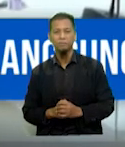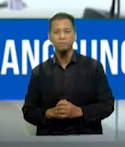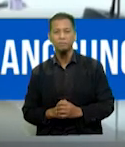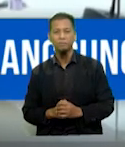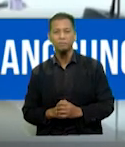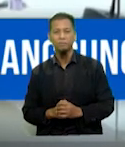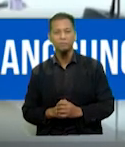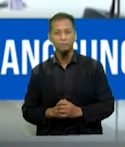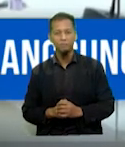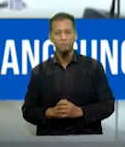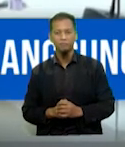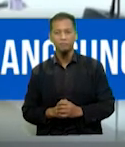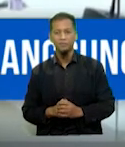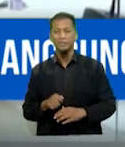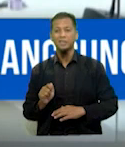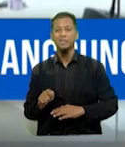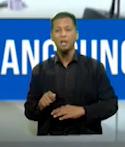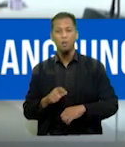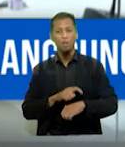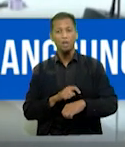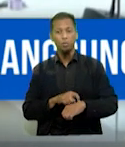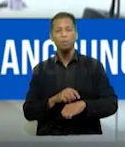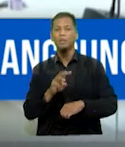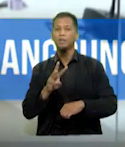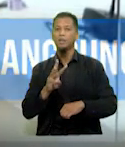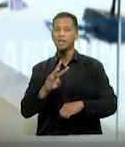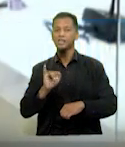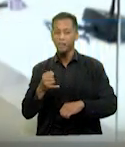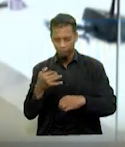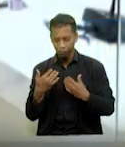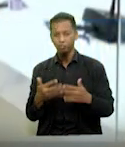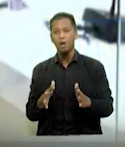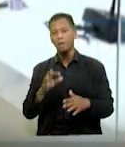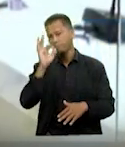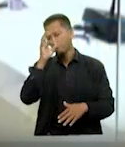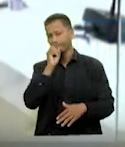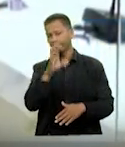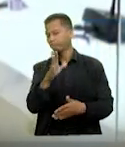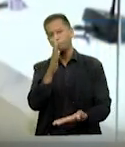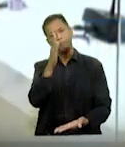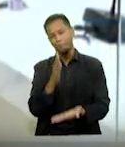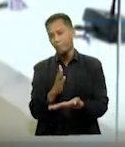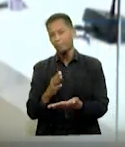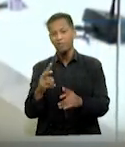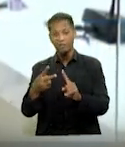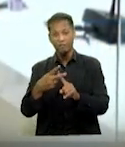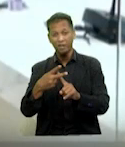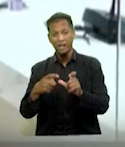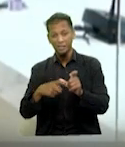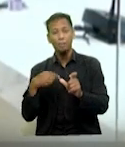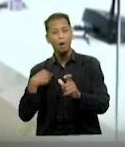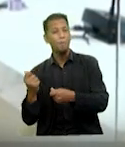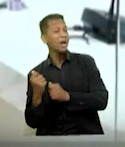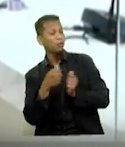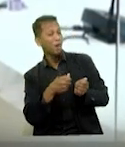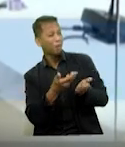Usai sidang selama 3 jam, Komite Banding Polri memutuskan untuk menolak banding yang diajukan Verdi Sambo. Sambo juga